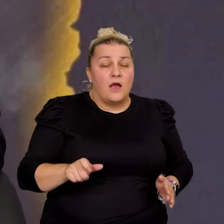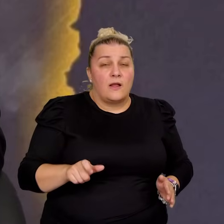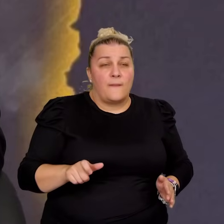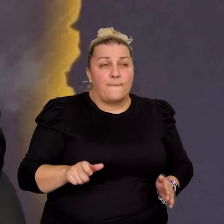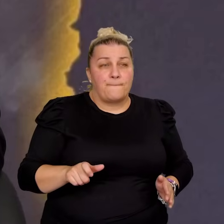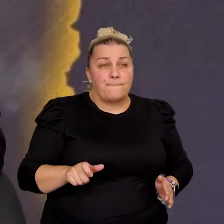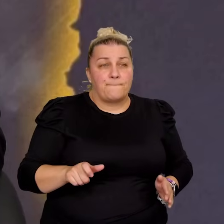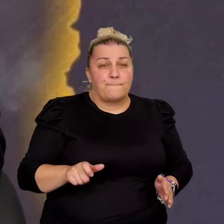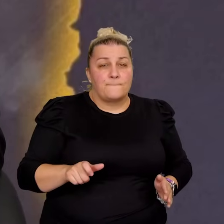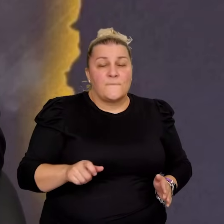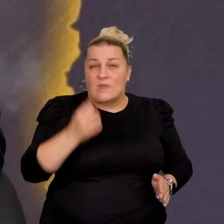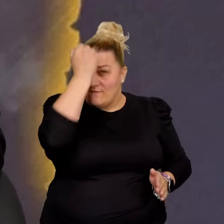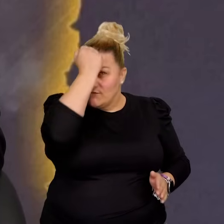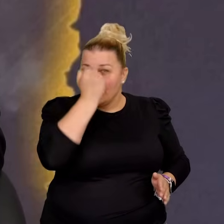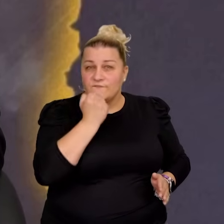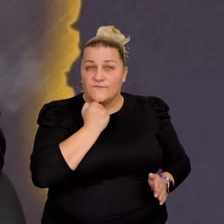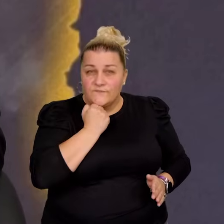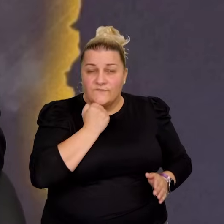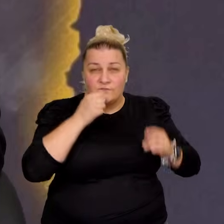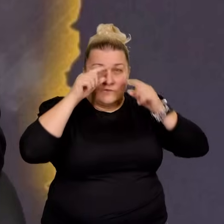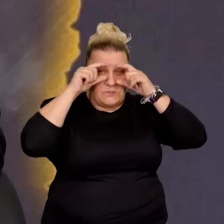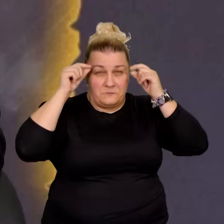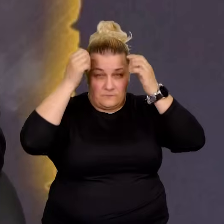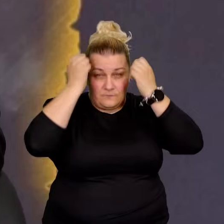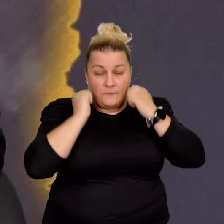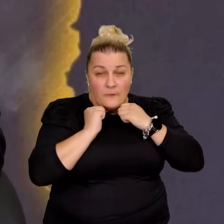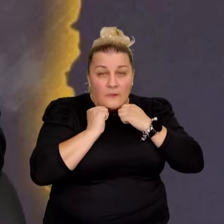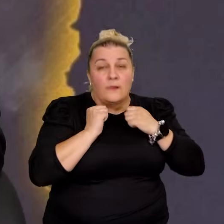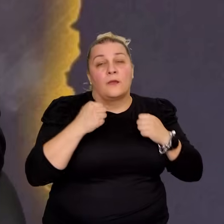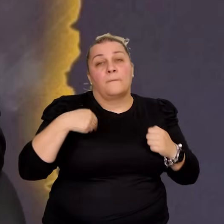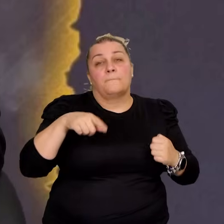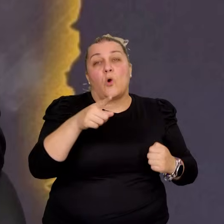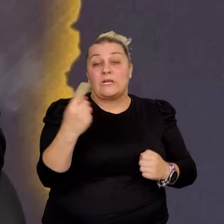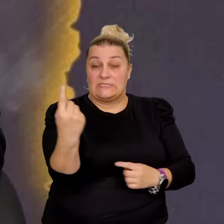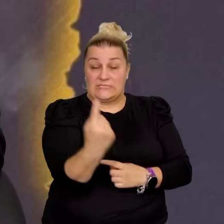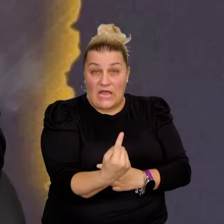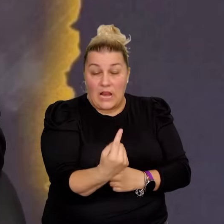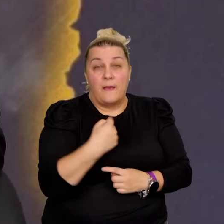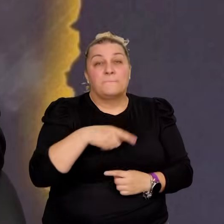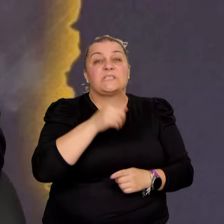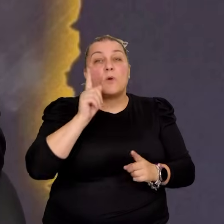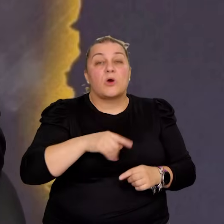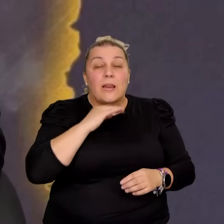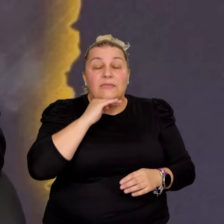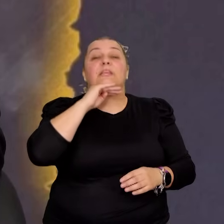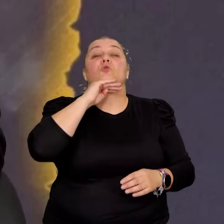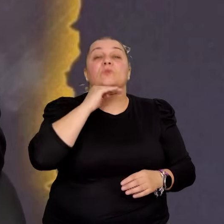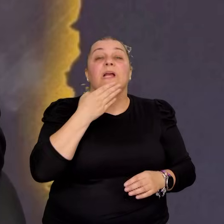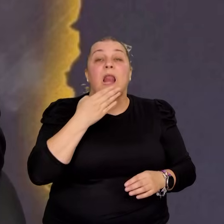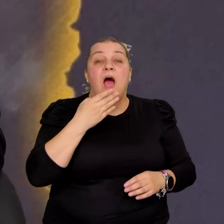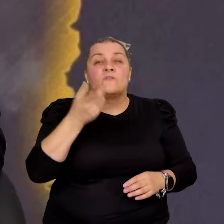sa fantomkom na glavi, gdje si ti morao, odnosno ona je stala ispred tebe, ti si morao dići glavu,